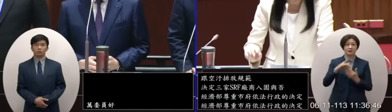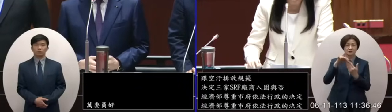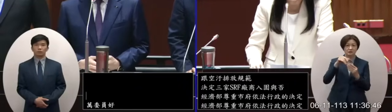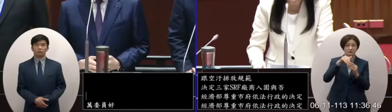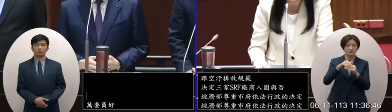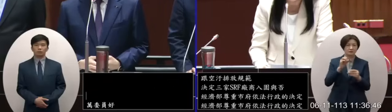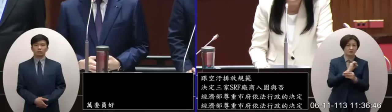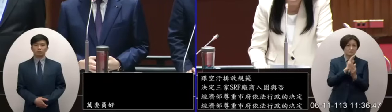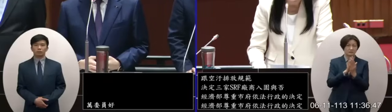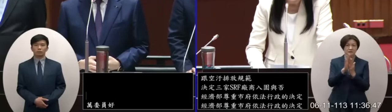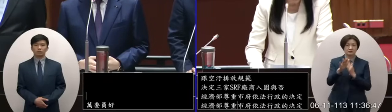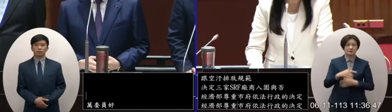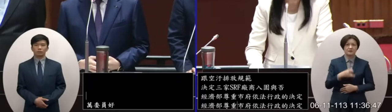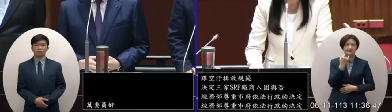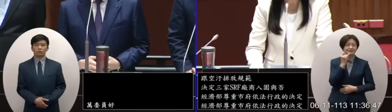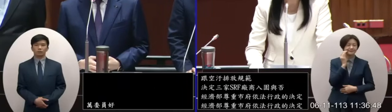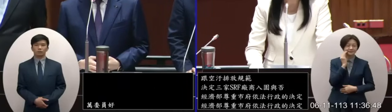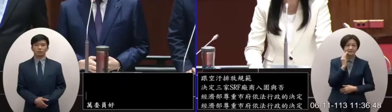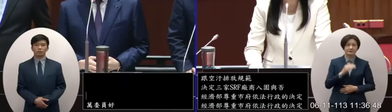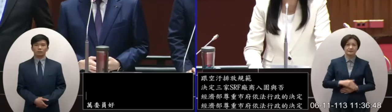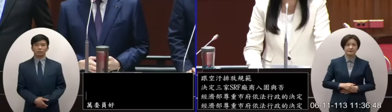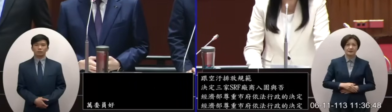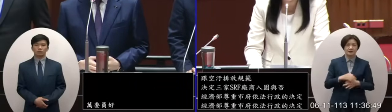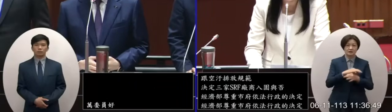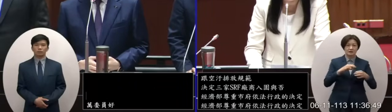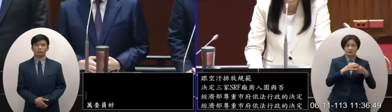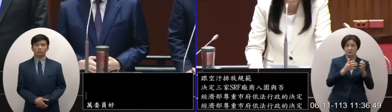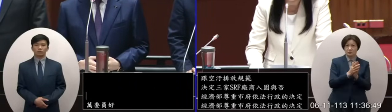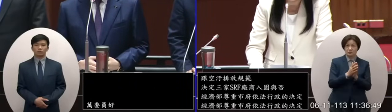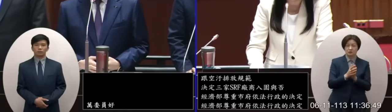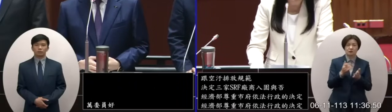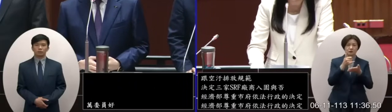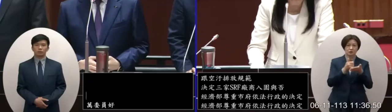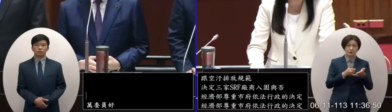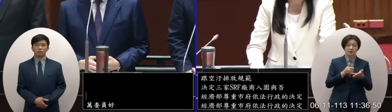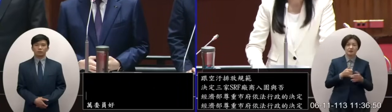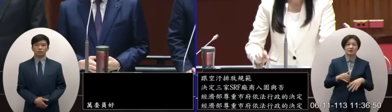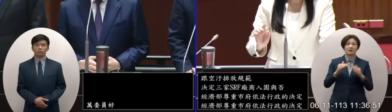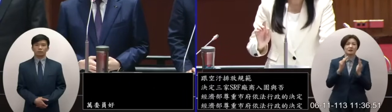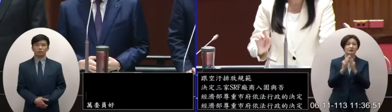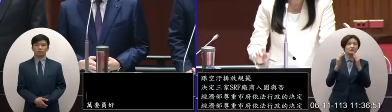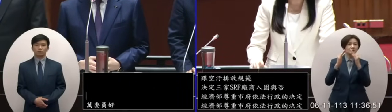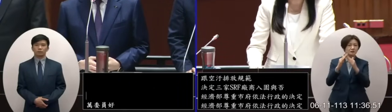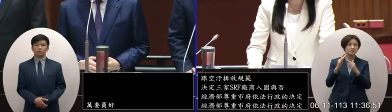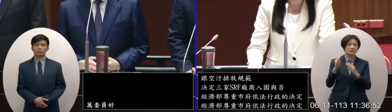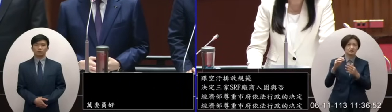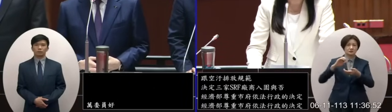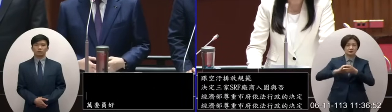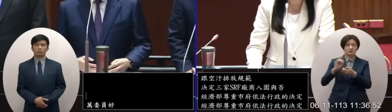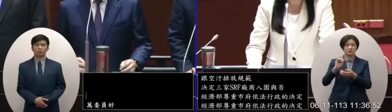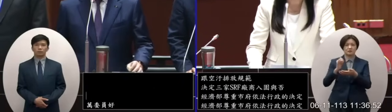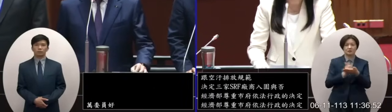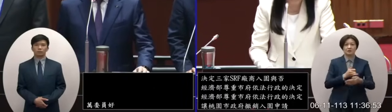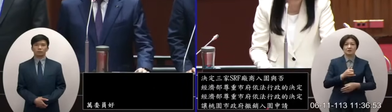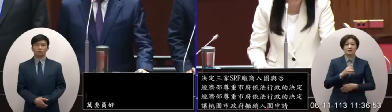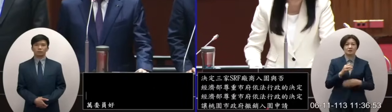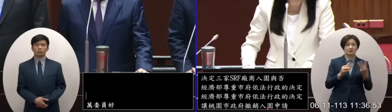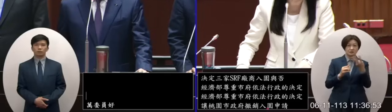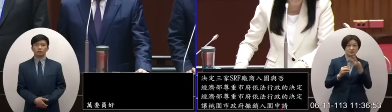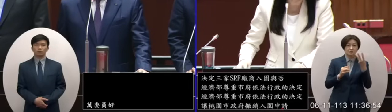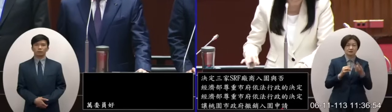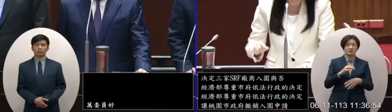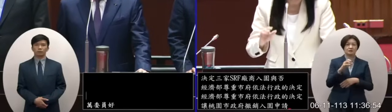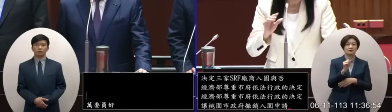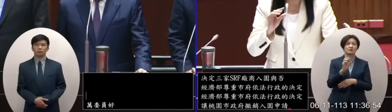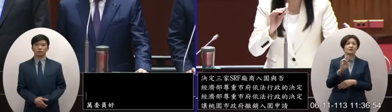是现在非常遗憾的那桃园这个经济部既然撤销了我们市府的处分让我们这三家 SRF 厂商败部